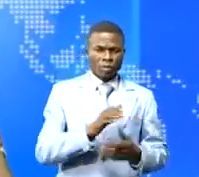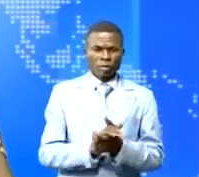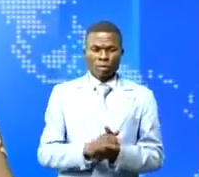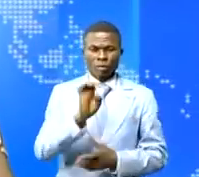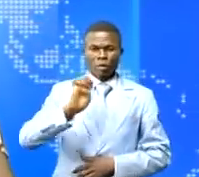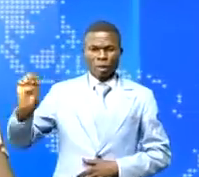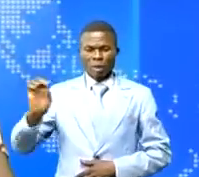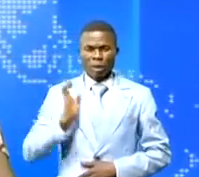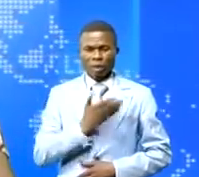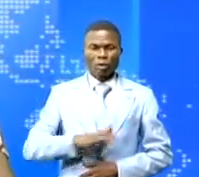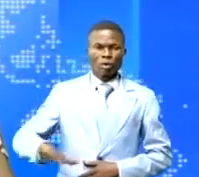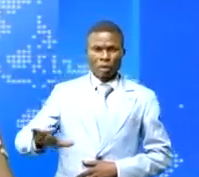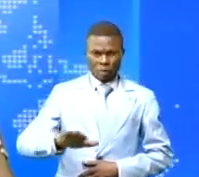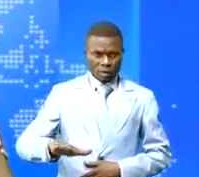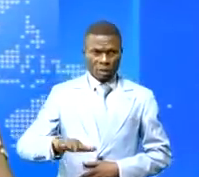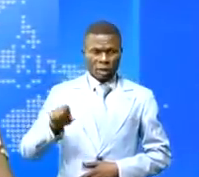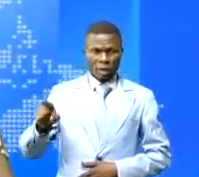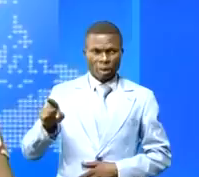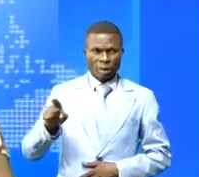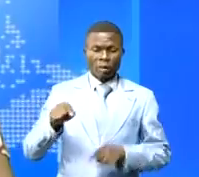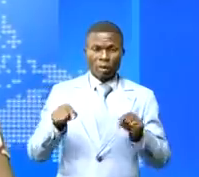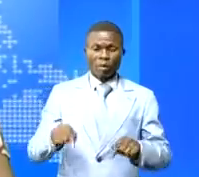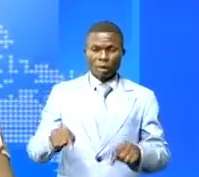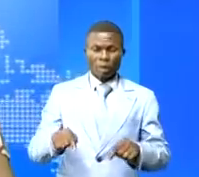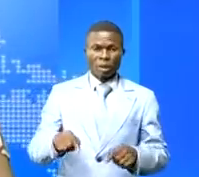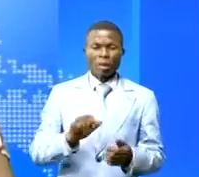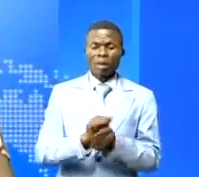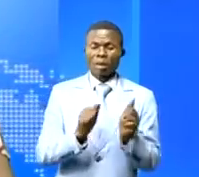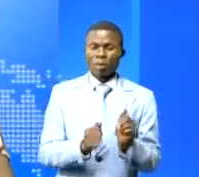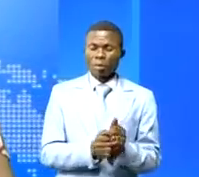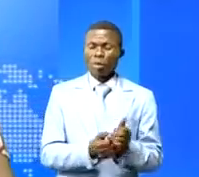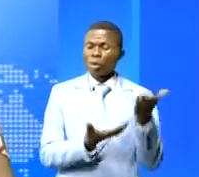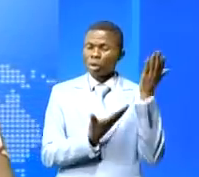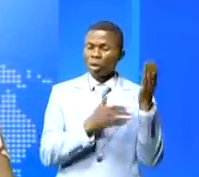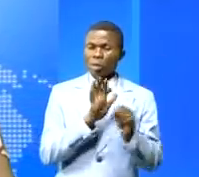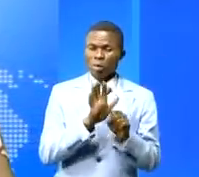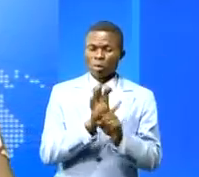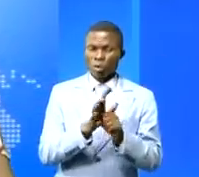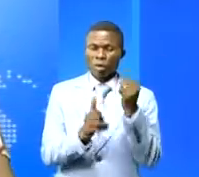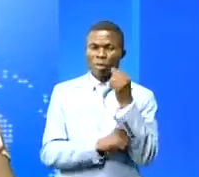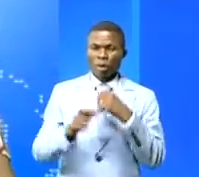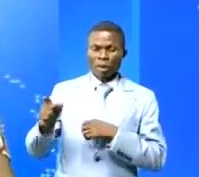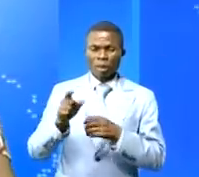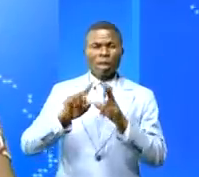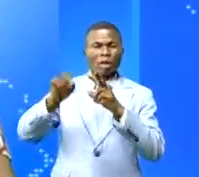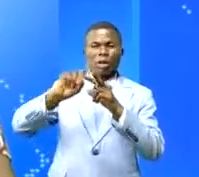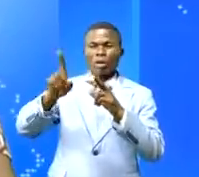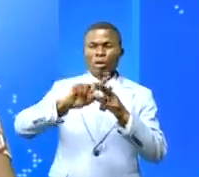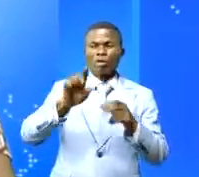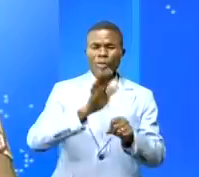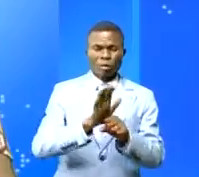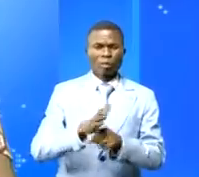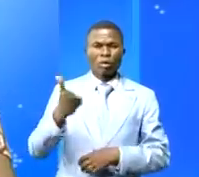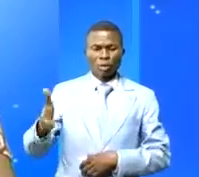de la République démocratique du Congo, où se trouve l'une des plus importantes populations de déplacés internes